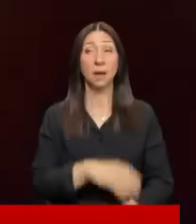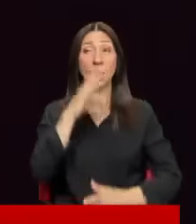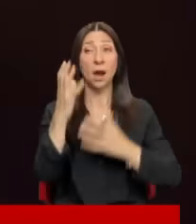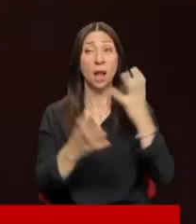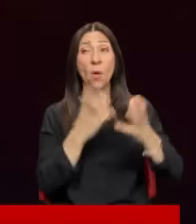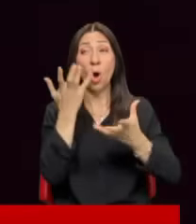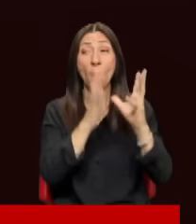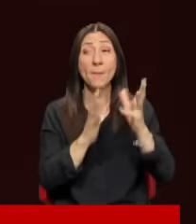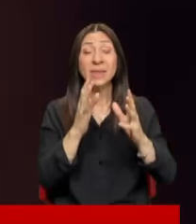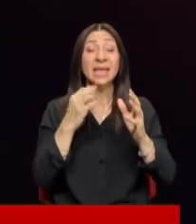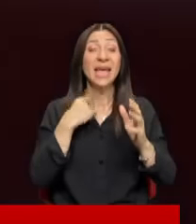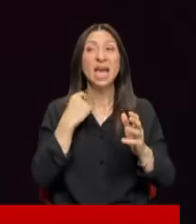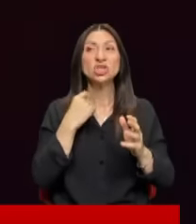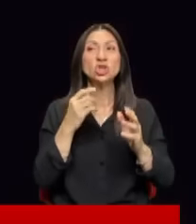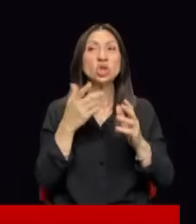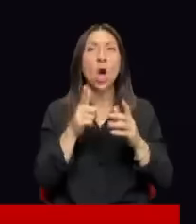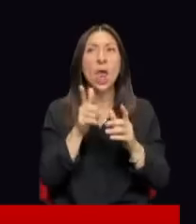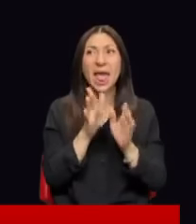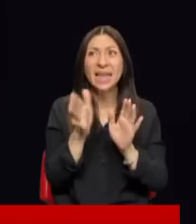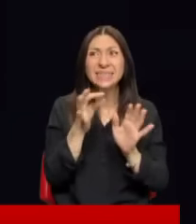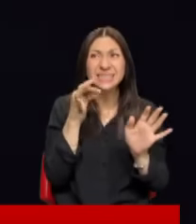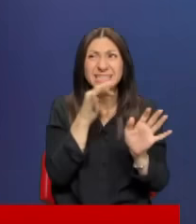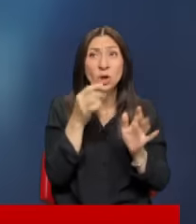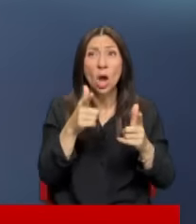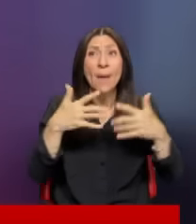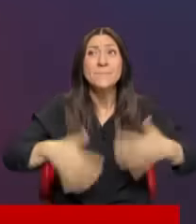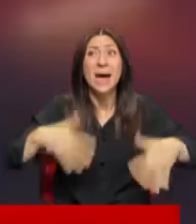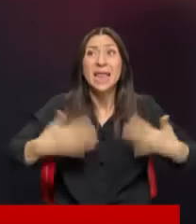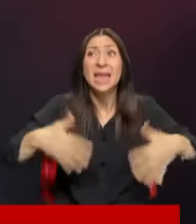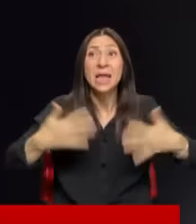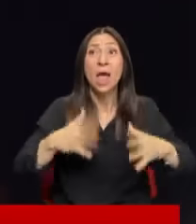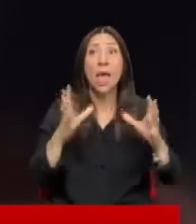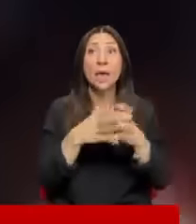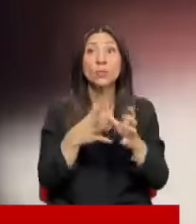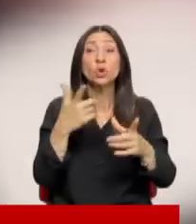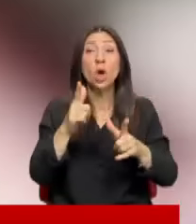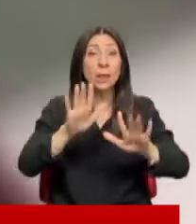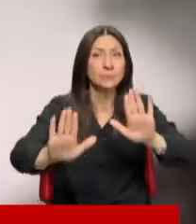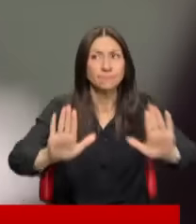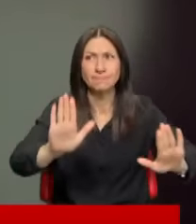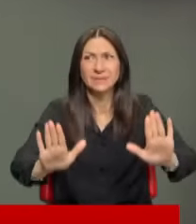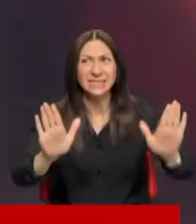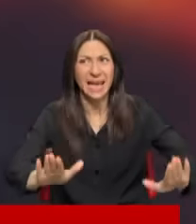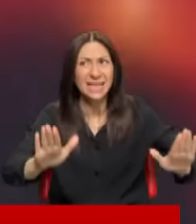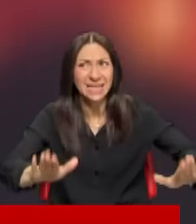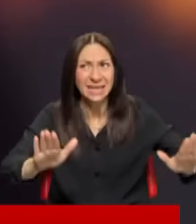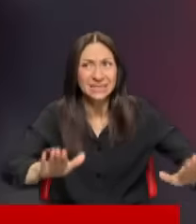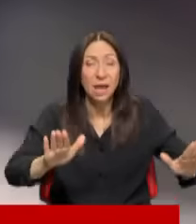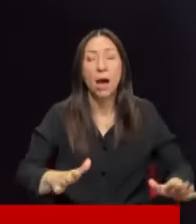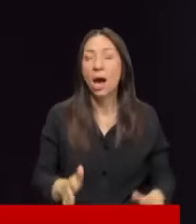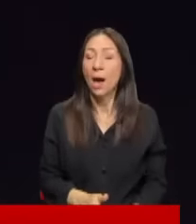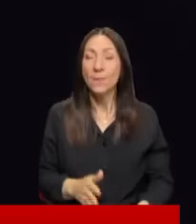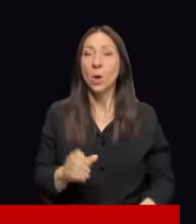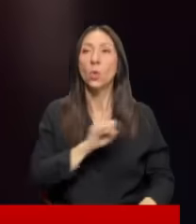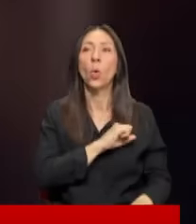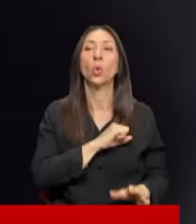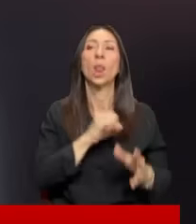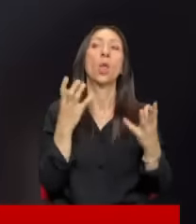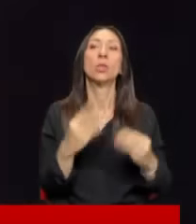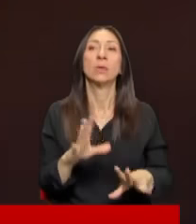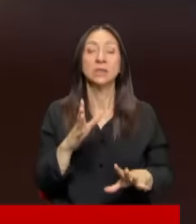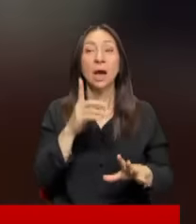Alevler ormana ve Yakacık köyüne doğru ilerliyordu. Köyde panik başladı. Ekipler köylüleri güçlükle sakinleştirdi. Ama neyse ki korkulan